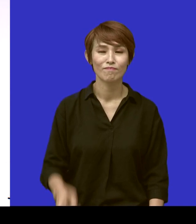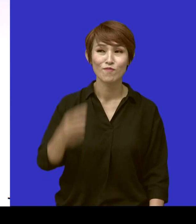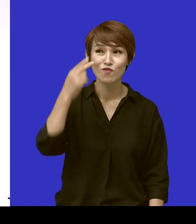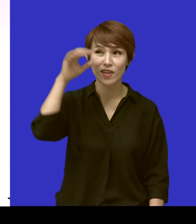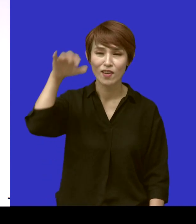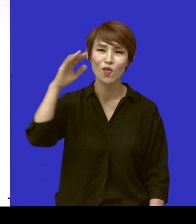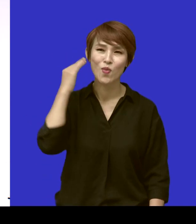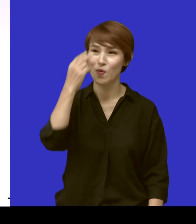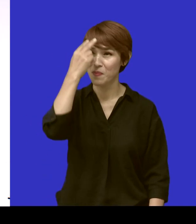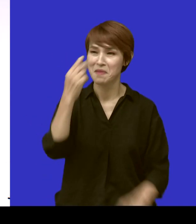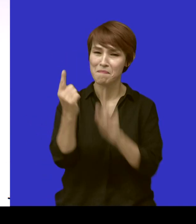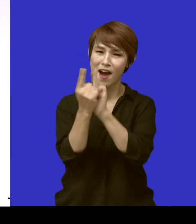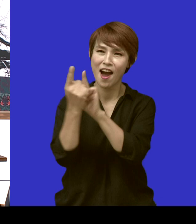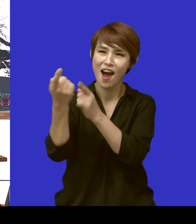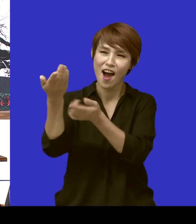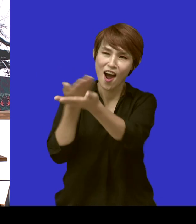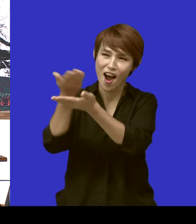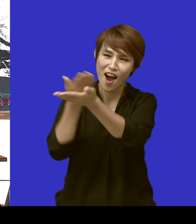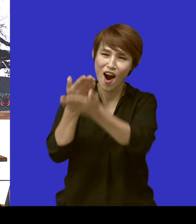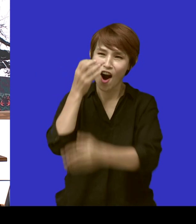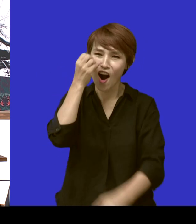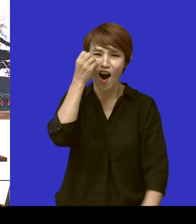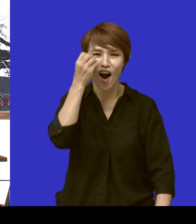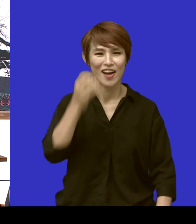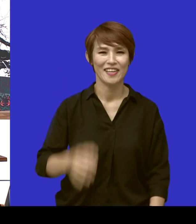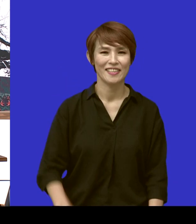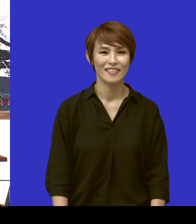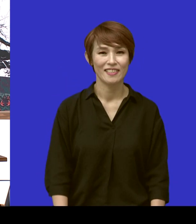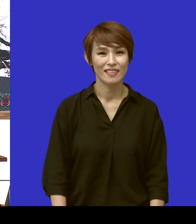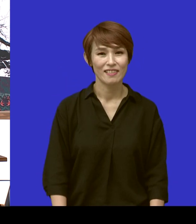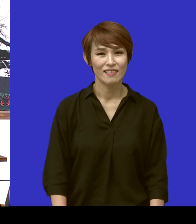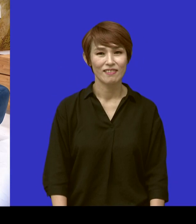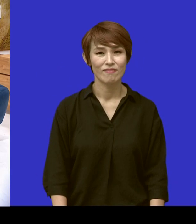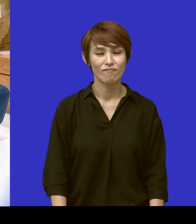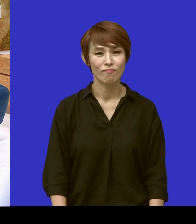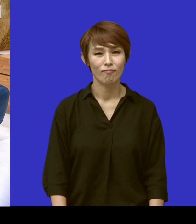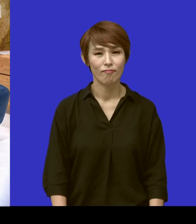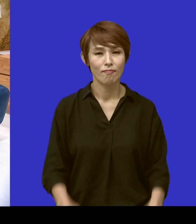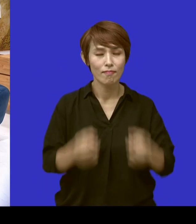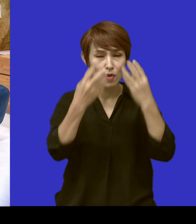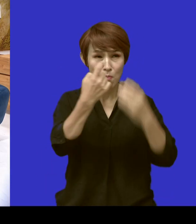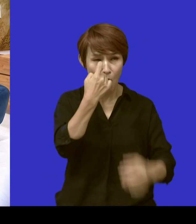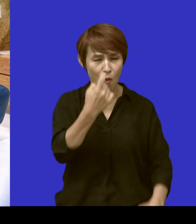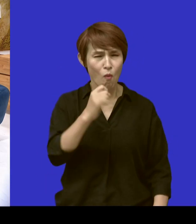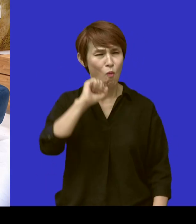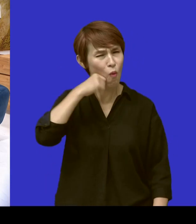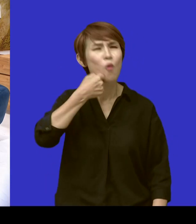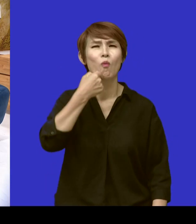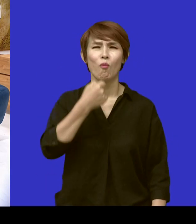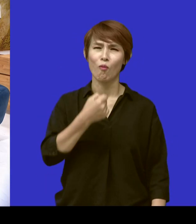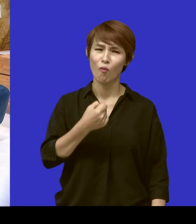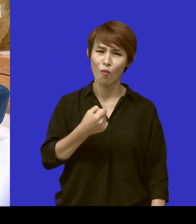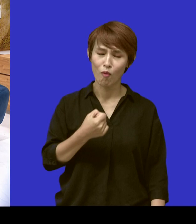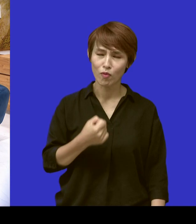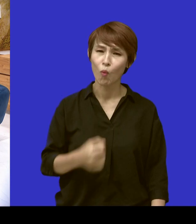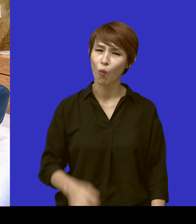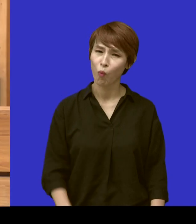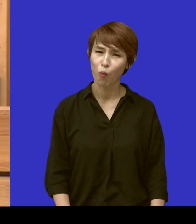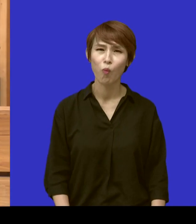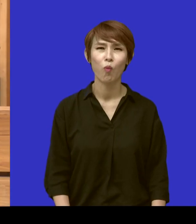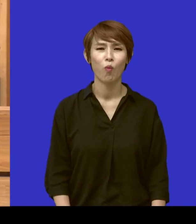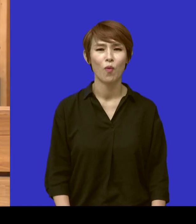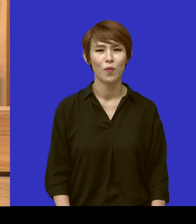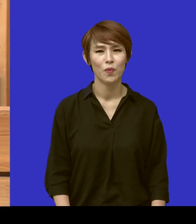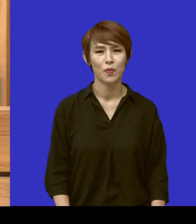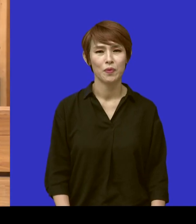대단하다. 좋았습니다. 네. 배우는 게 사실 쉬운 게 아닐 텐데. 네. 사실 진정한 선진국은